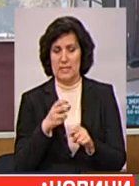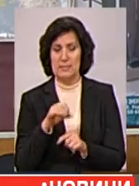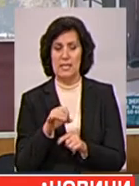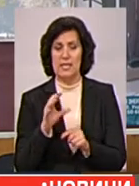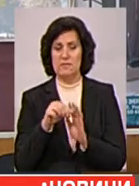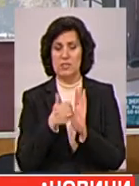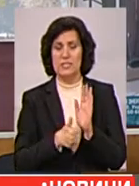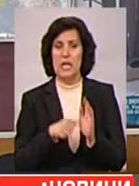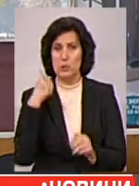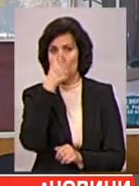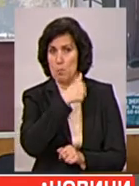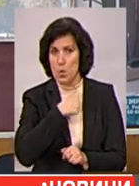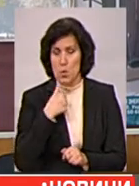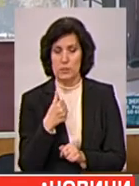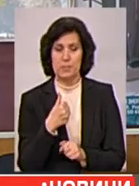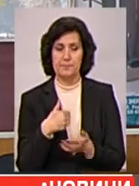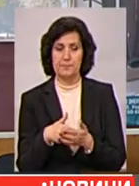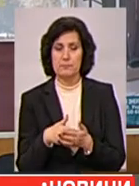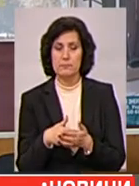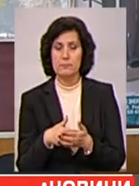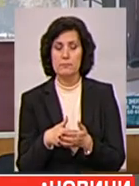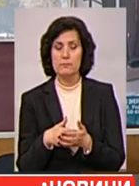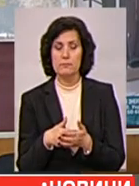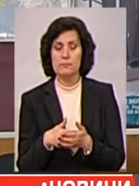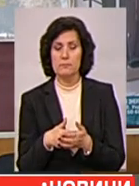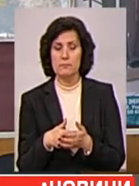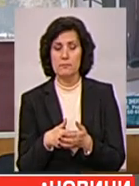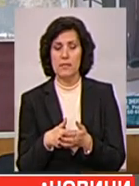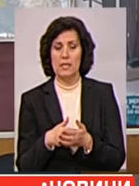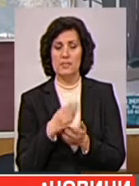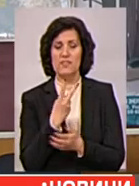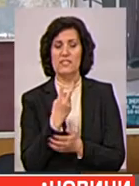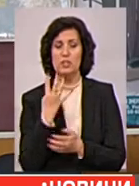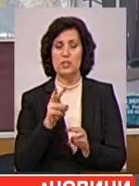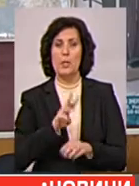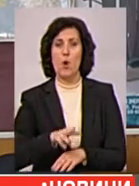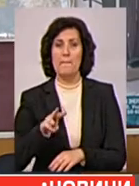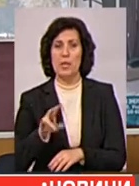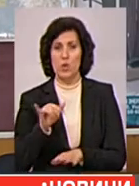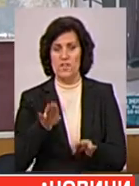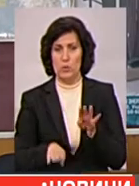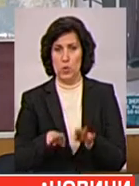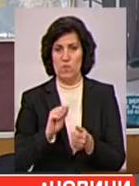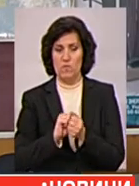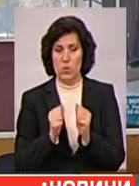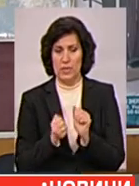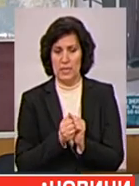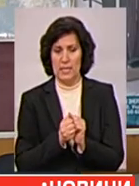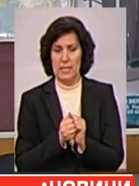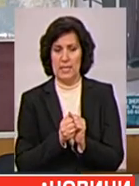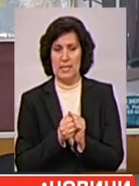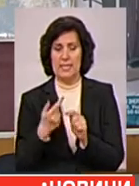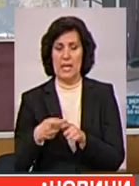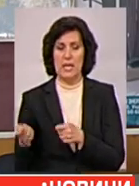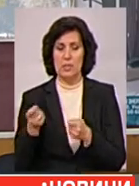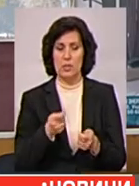в 2016 році, скажімо, з 24 мільйонів тонн вугільної продукції, яка